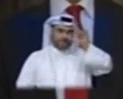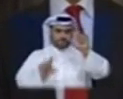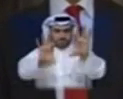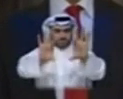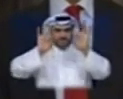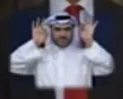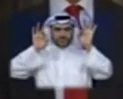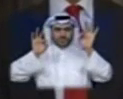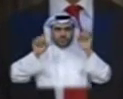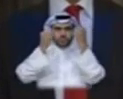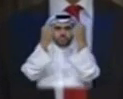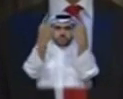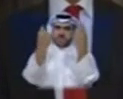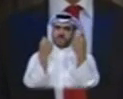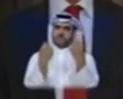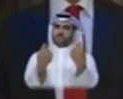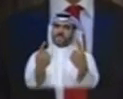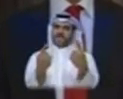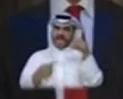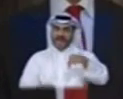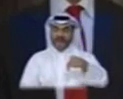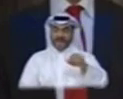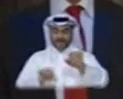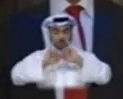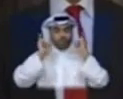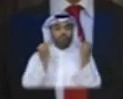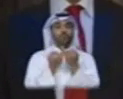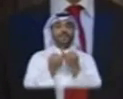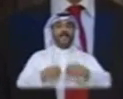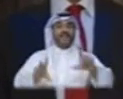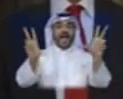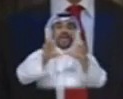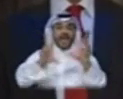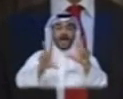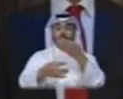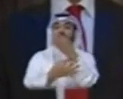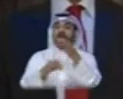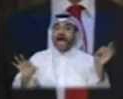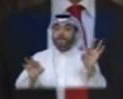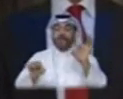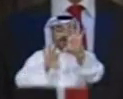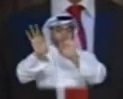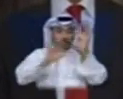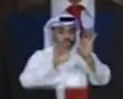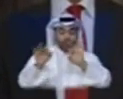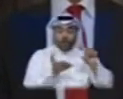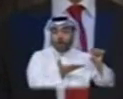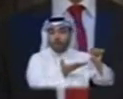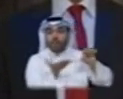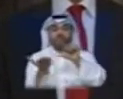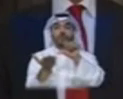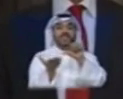في المنتدى لهذا العام، ولكن أيضا كافة الوفود المشاركة حصلت على كل التكريم